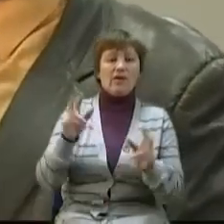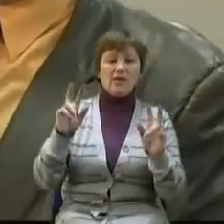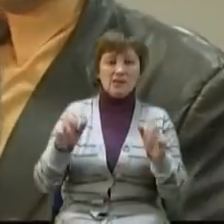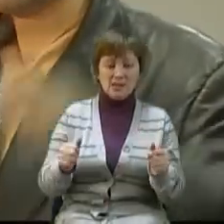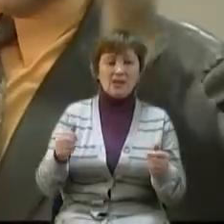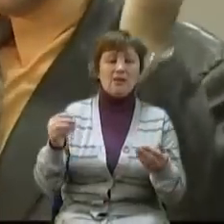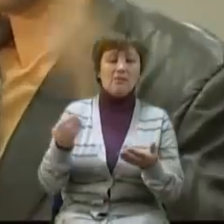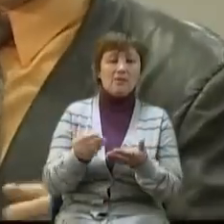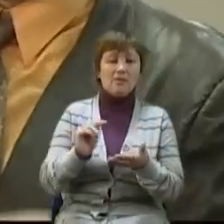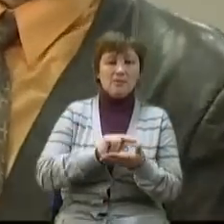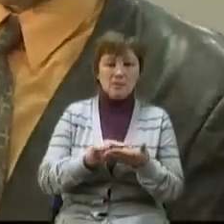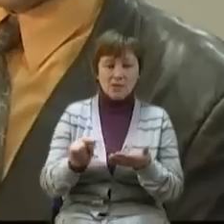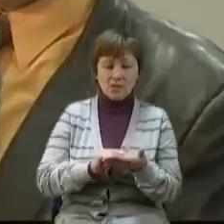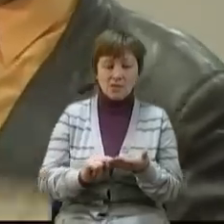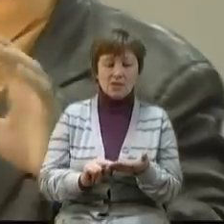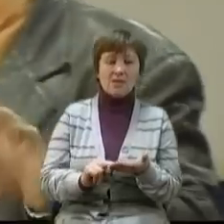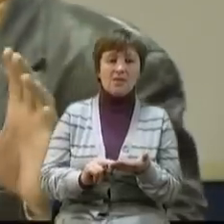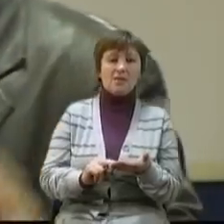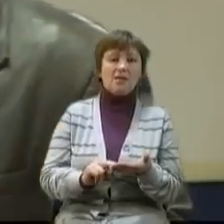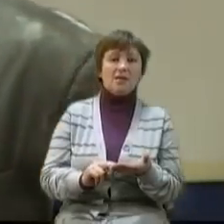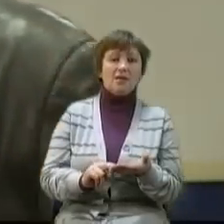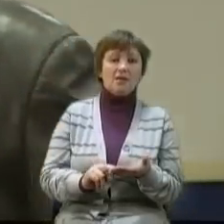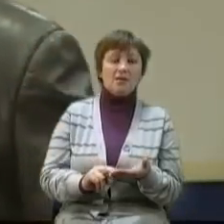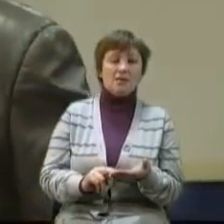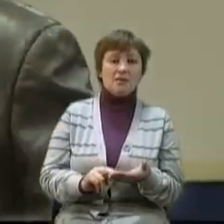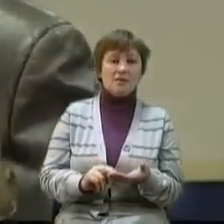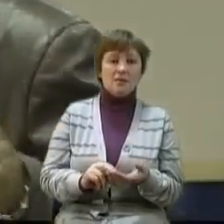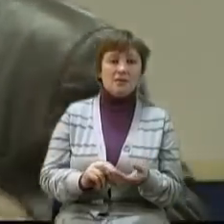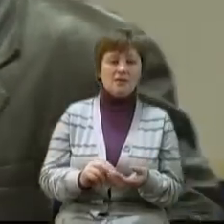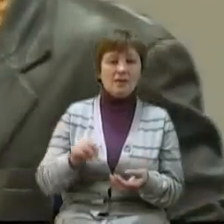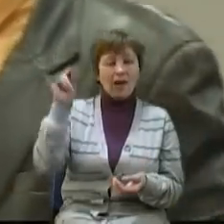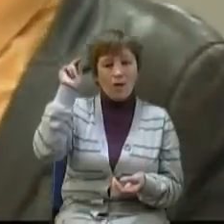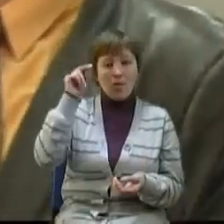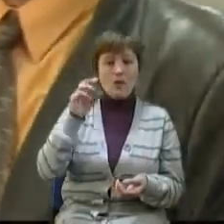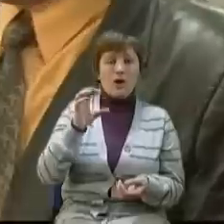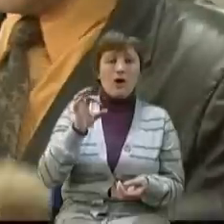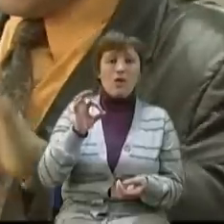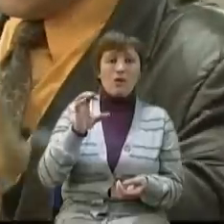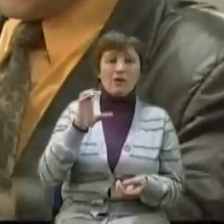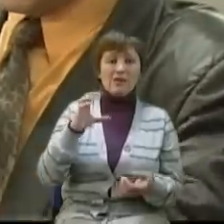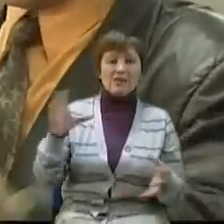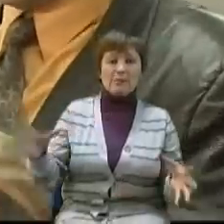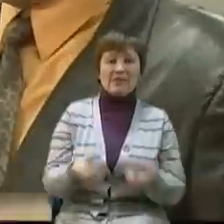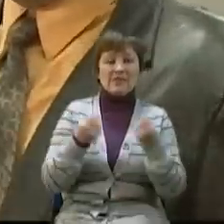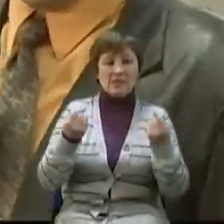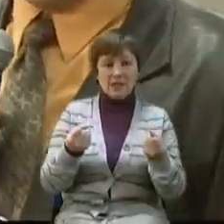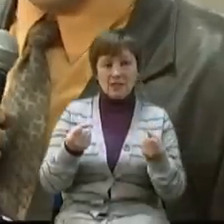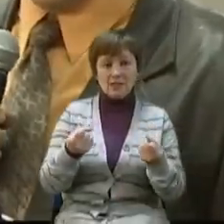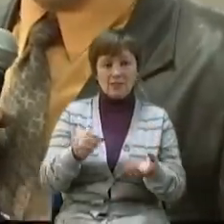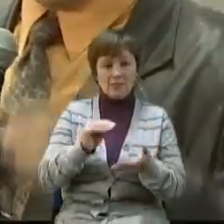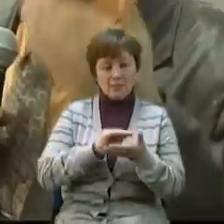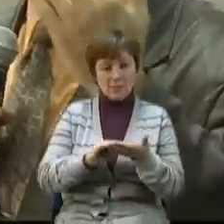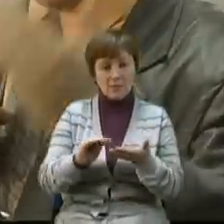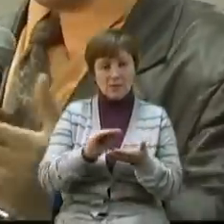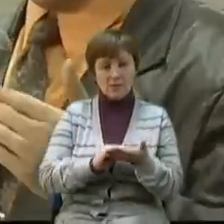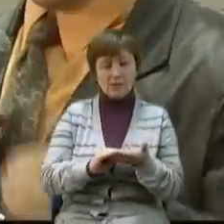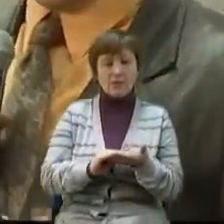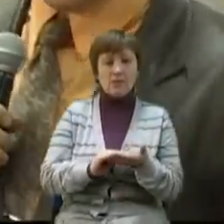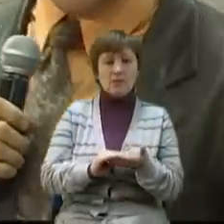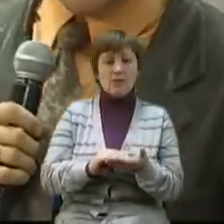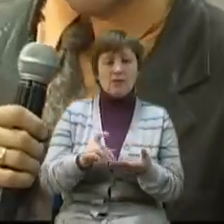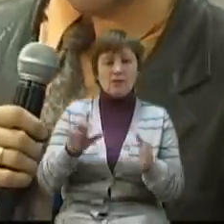тетрадки новые, вот ваши учебники новые, сотериология, наука о спасении. И, значит, мы пишем. Он говорит,